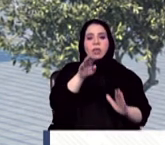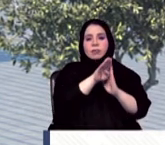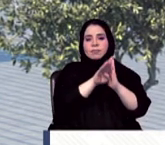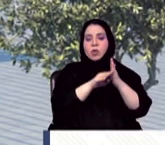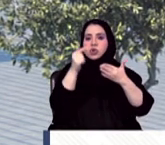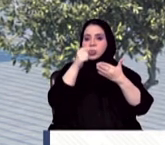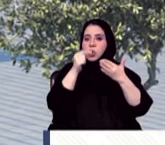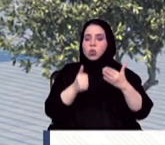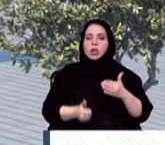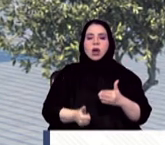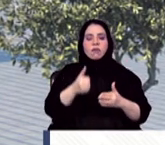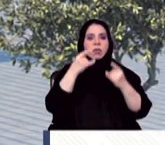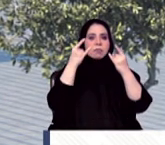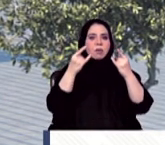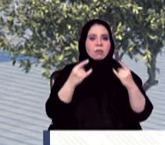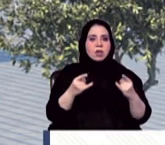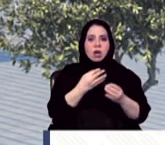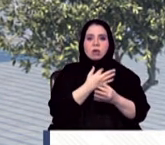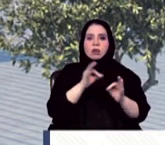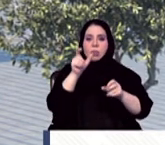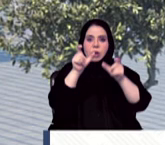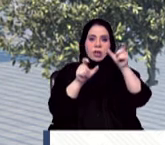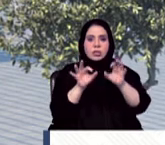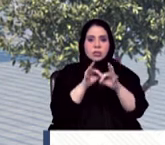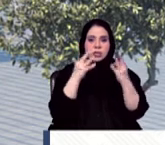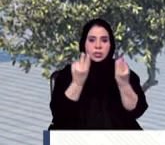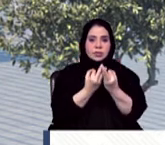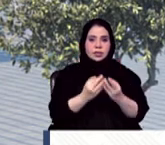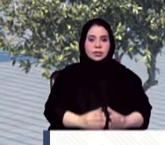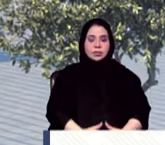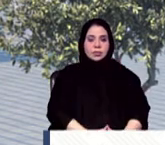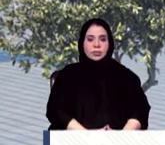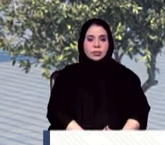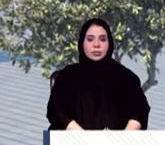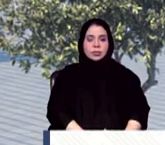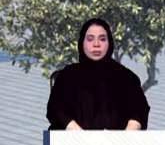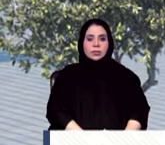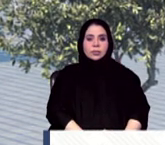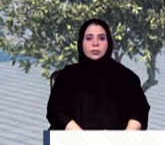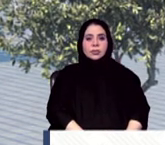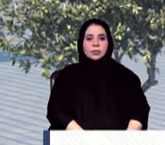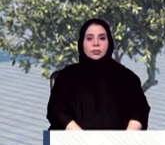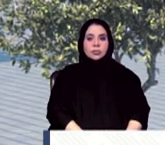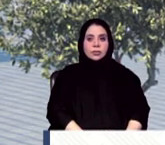معايير الجوده بما يخدم المواطنين وافراد المجتمع كافه